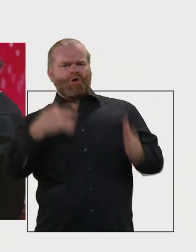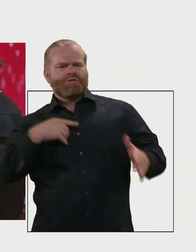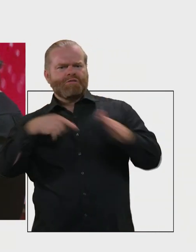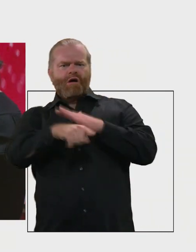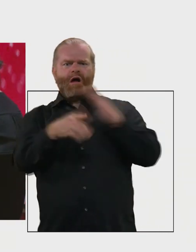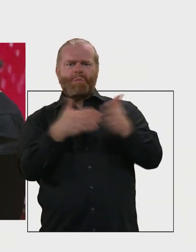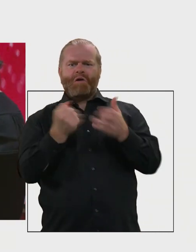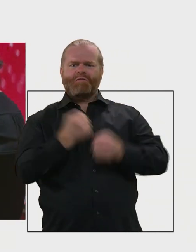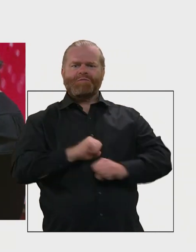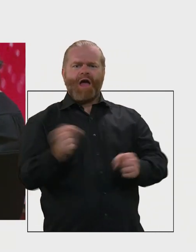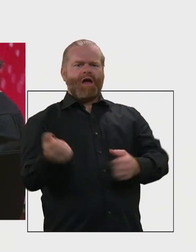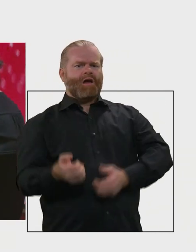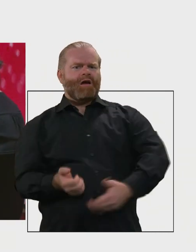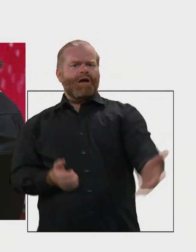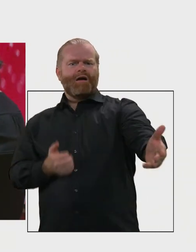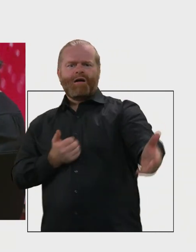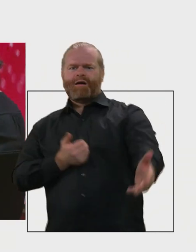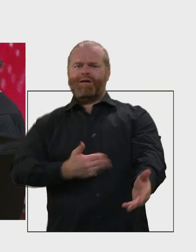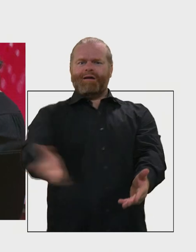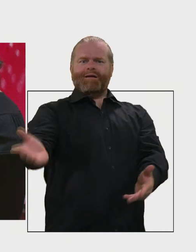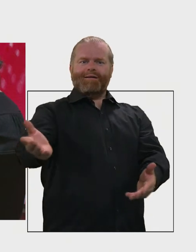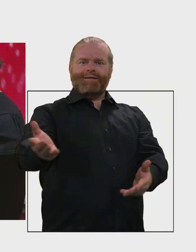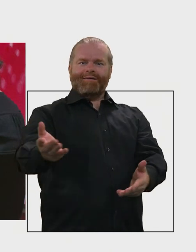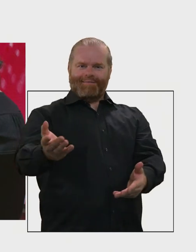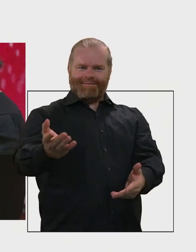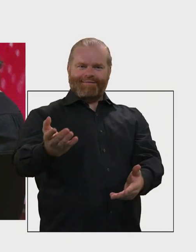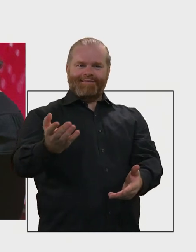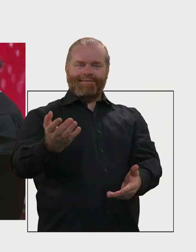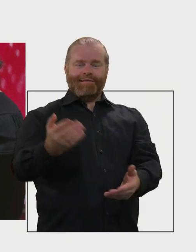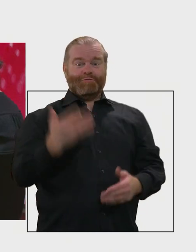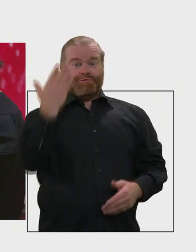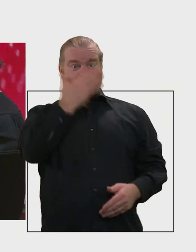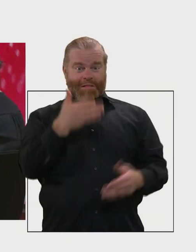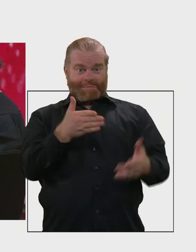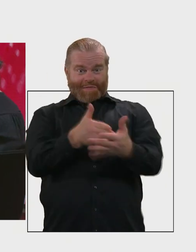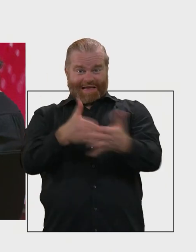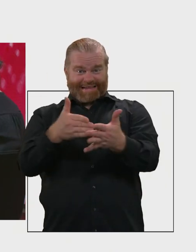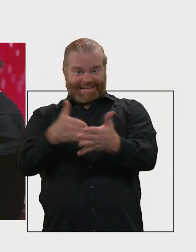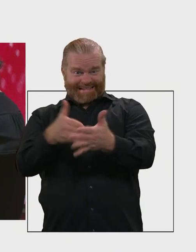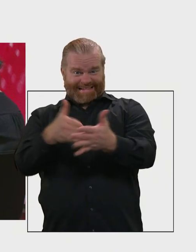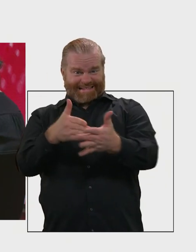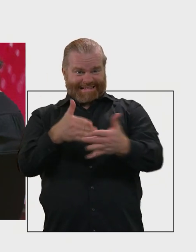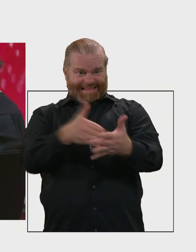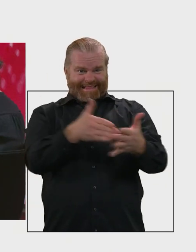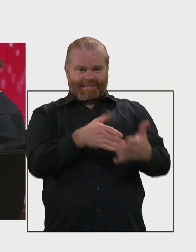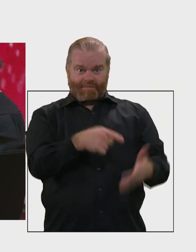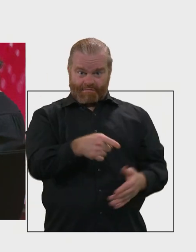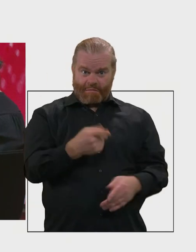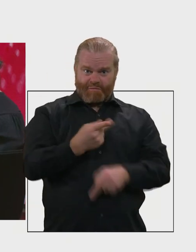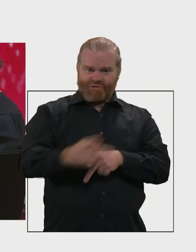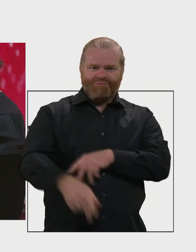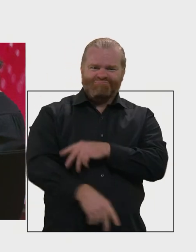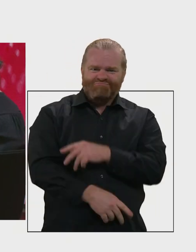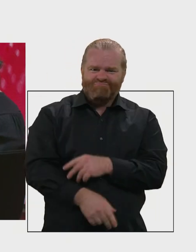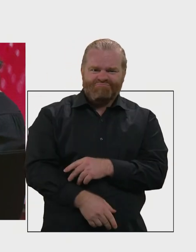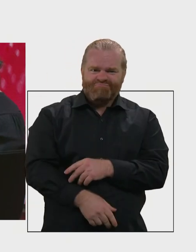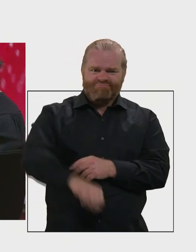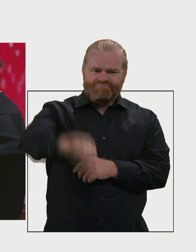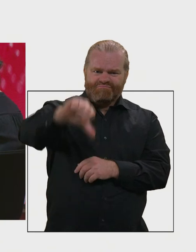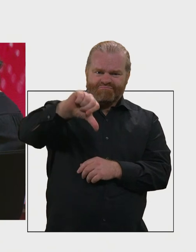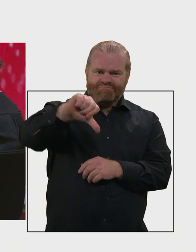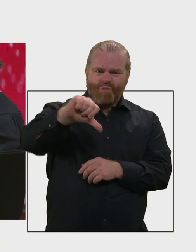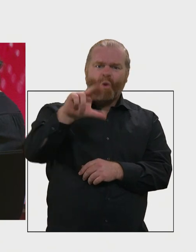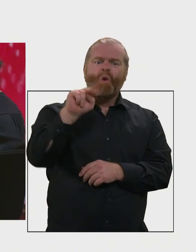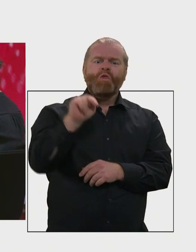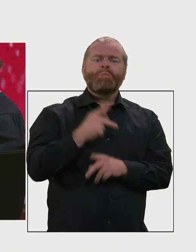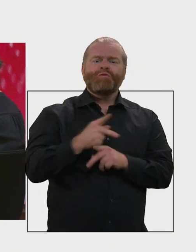Mhm. Und ich freue mich sehr, dass das hier geschieht. Es ist nicht einzigartig, aber es ist ein wichtiger Baustein. Es ist ein Teil eines Mosaiks. Und es wird